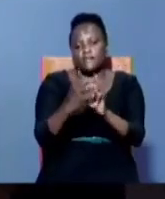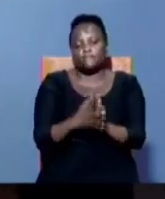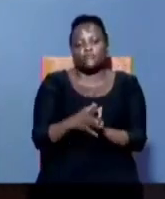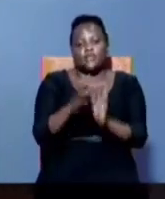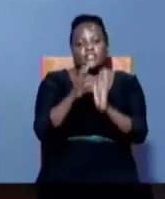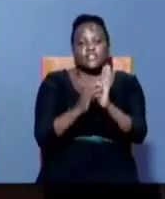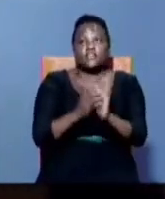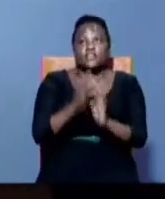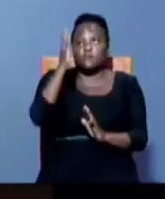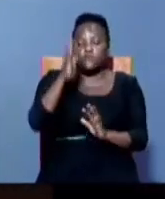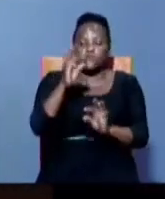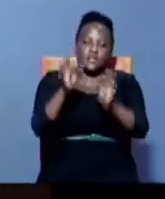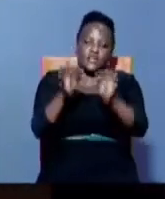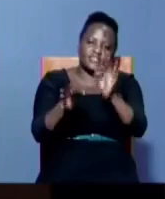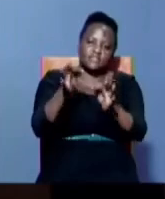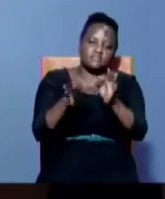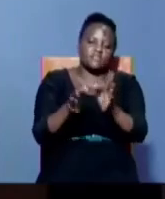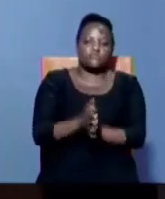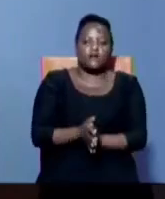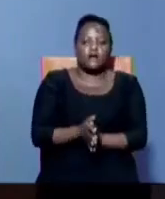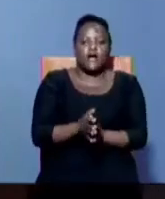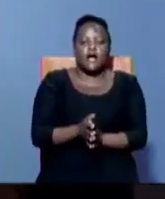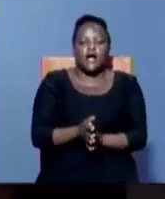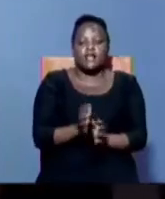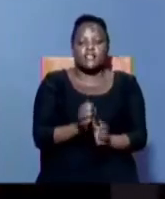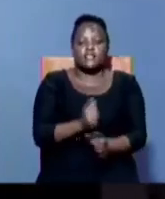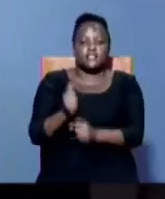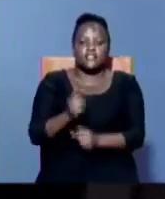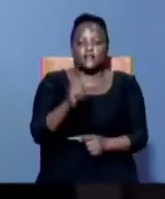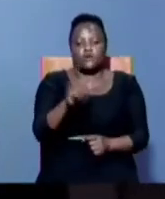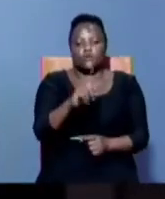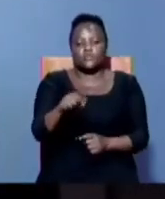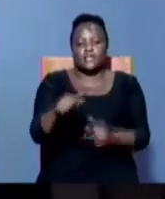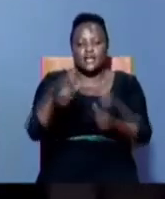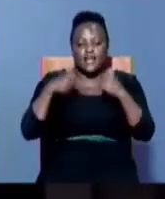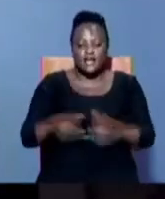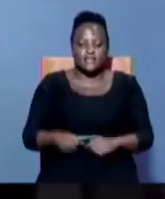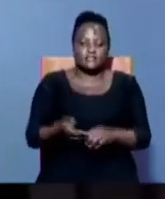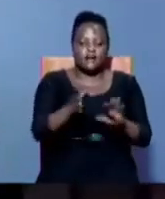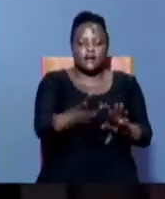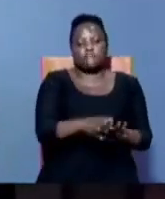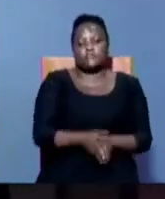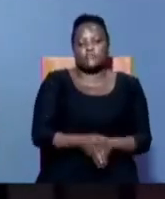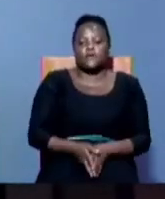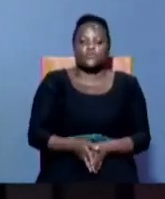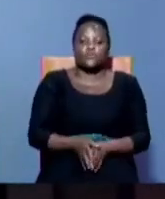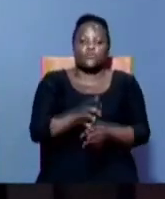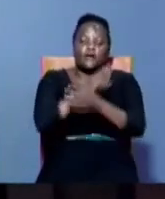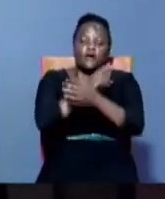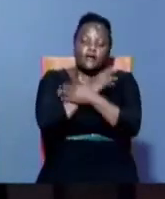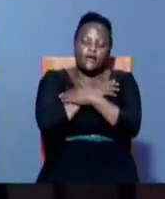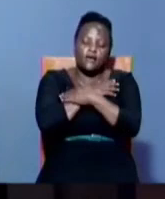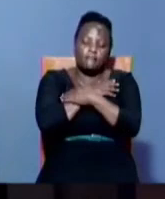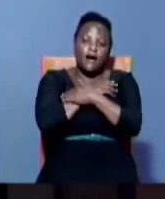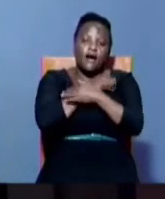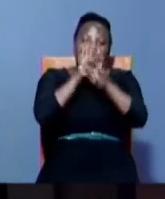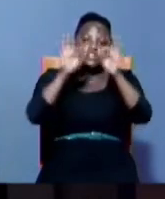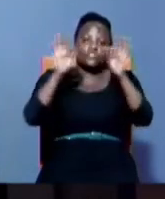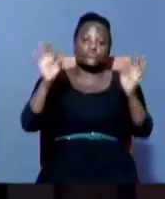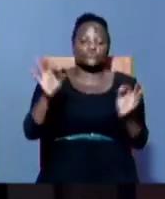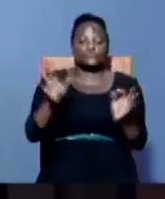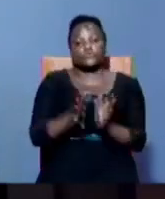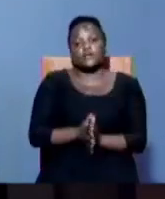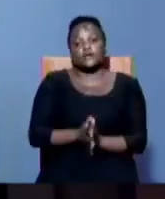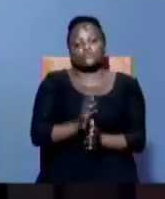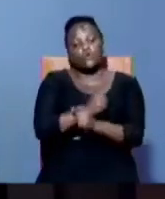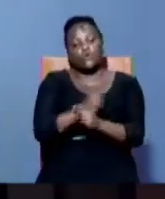inatimizwa. Aliyetenda makosa lazima afe. Pale ndipo unaona neema inajitukuza. Kwa neema ya Mungu tumeokolewa. Pale